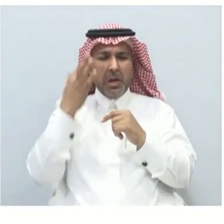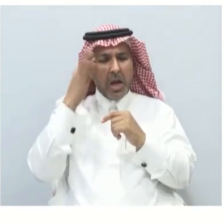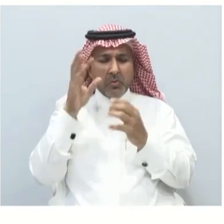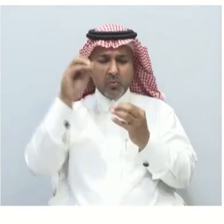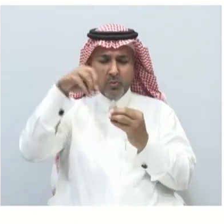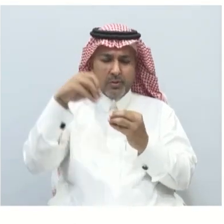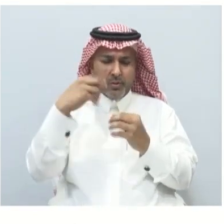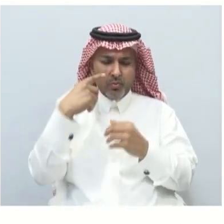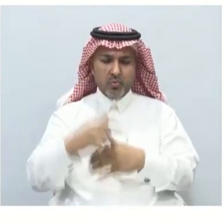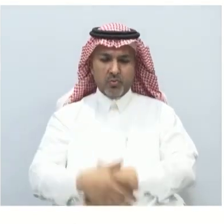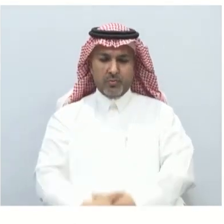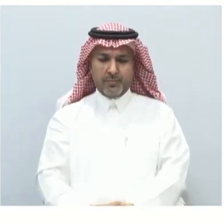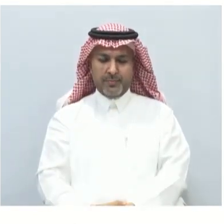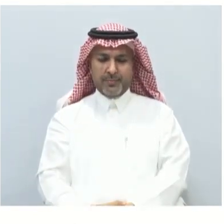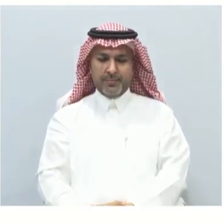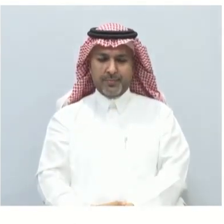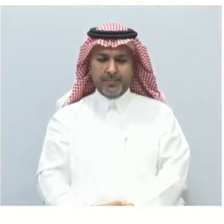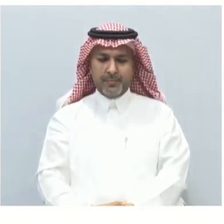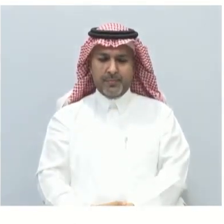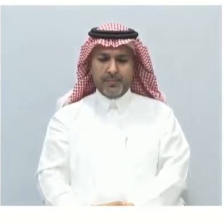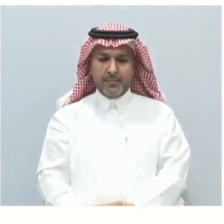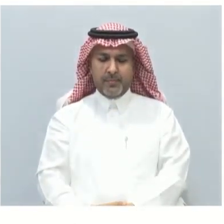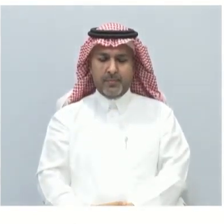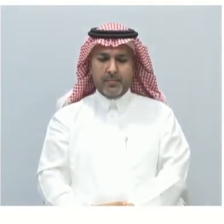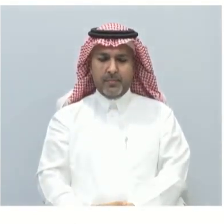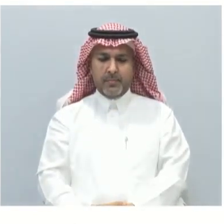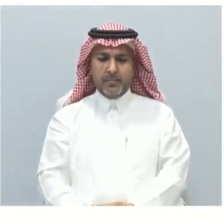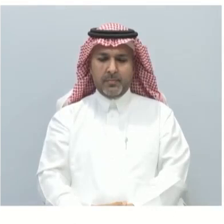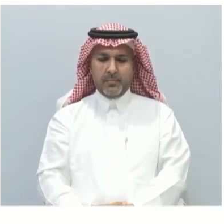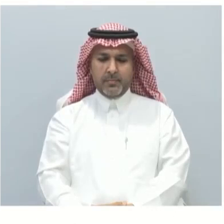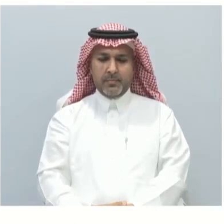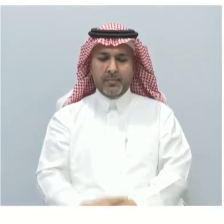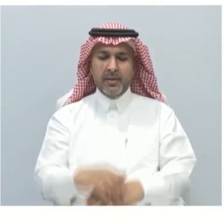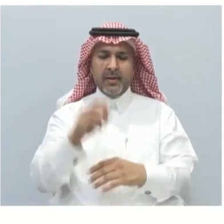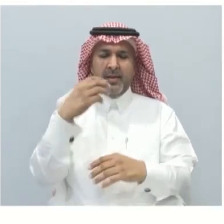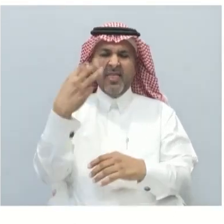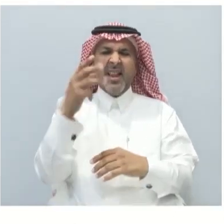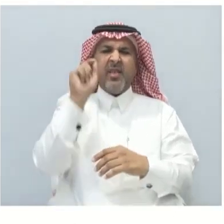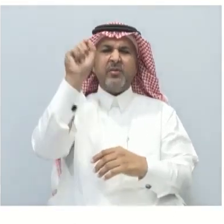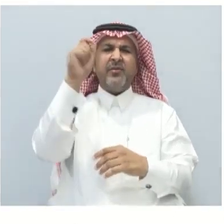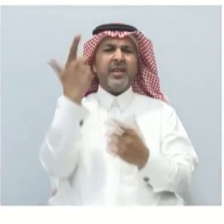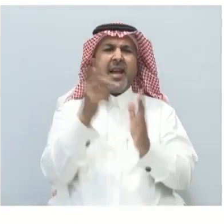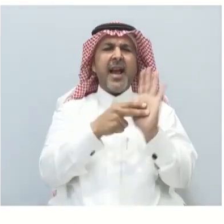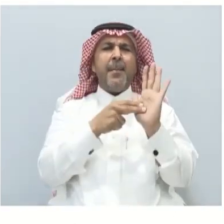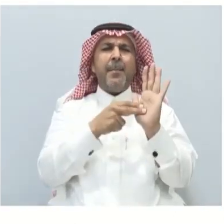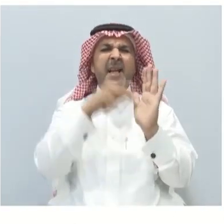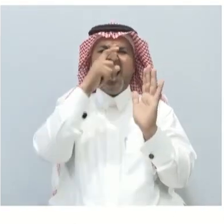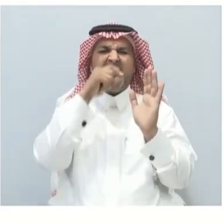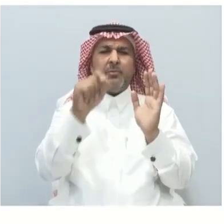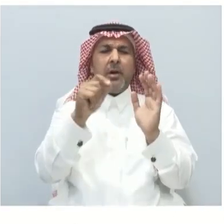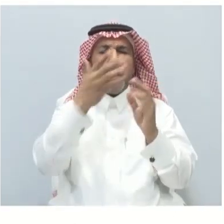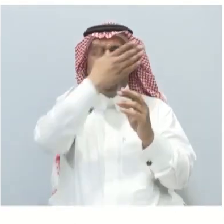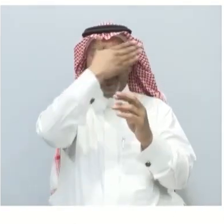وعوضنا في هذه الداله طيب لما اجي اقول لك ثلاثه اس صفر اي شيء اس صفر هذا وايش يساوي يساوي